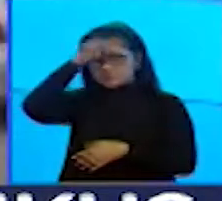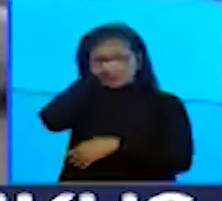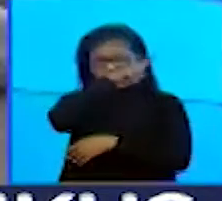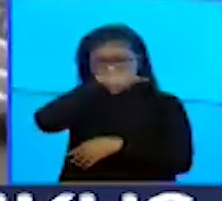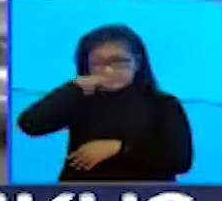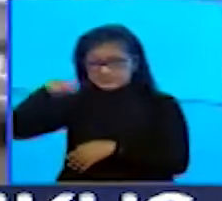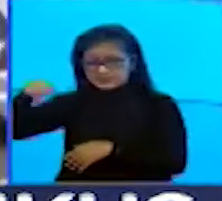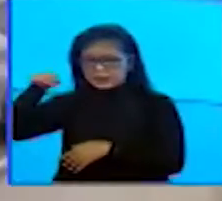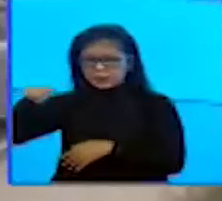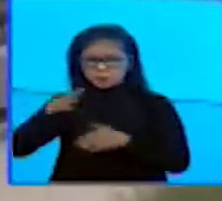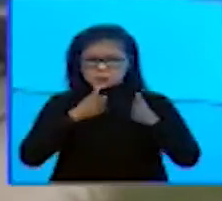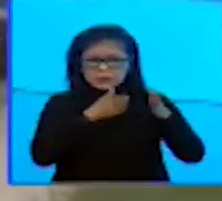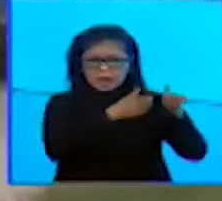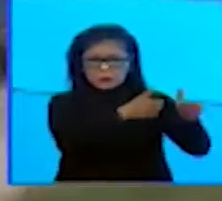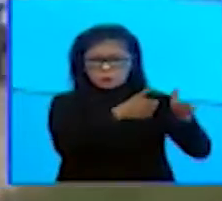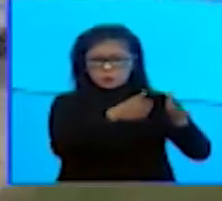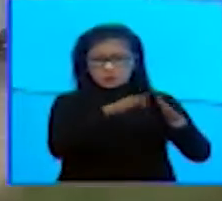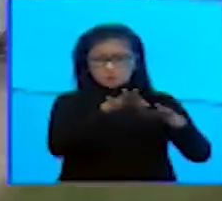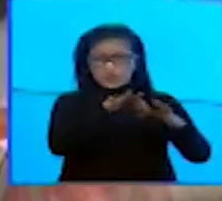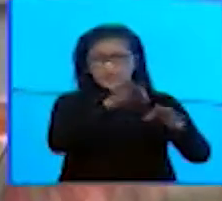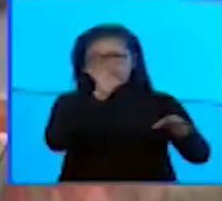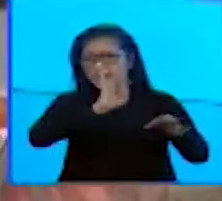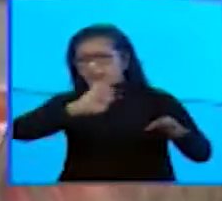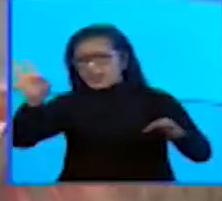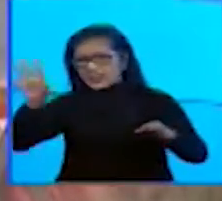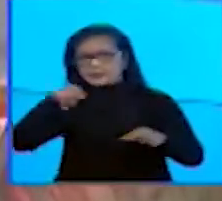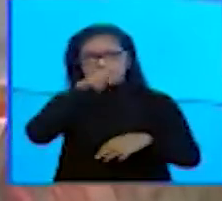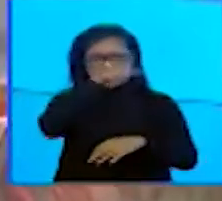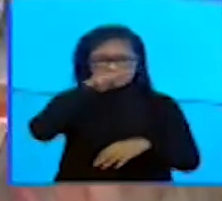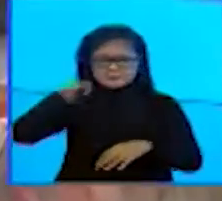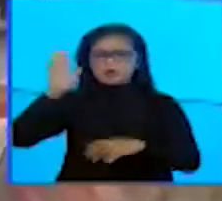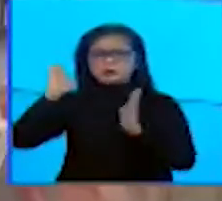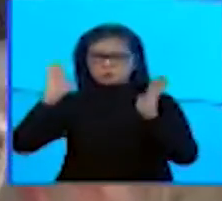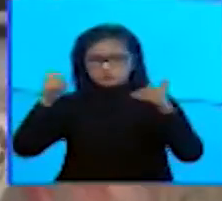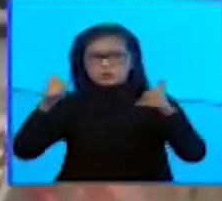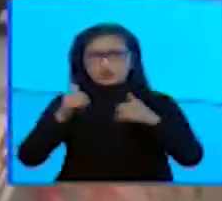alternatif bagi pemudik saat libur Lebaran. Tim Liputan melaporkan.